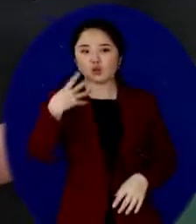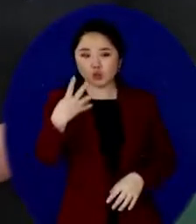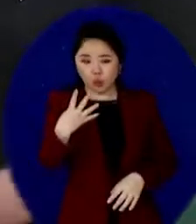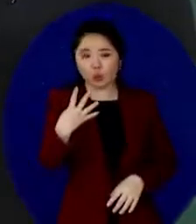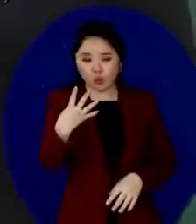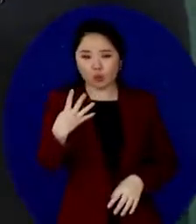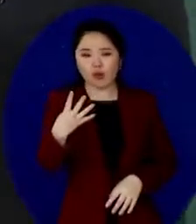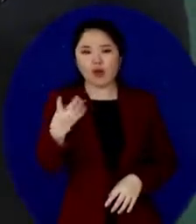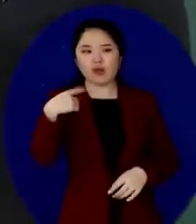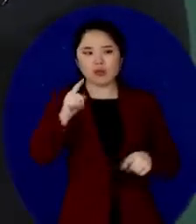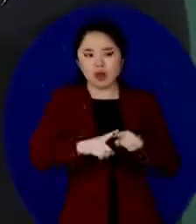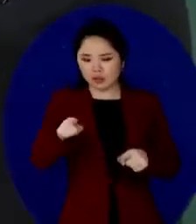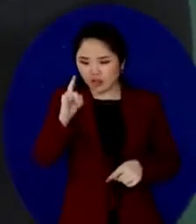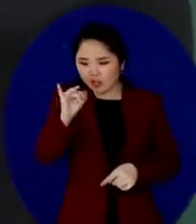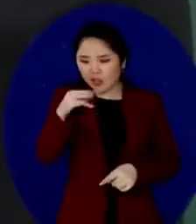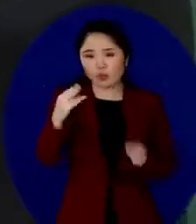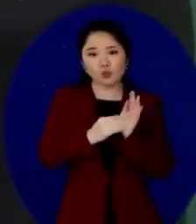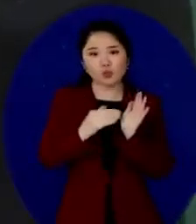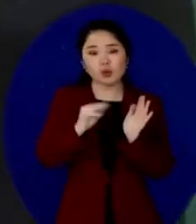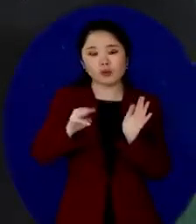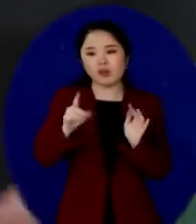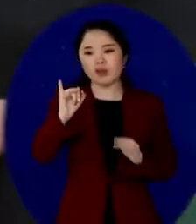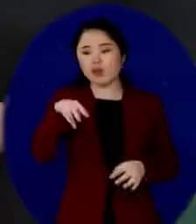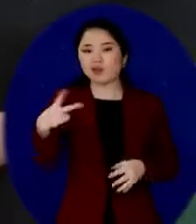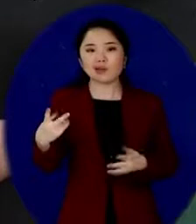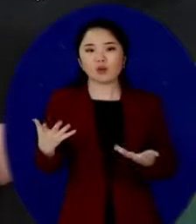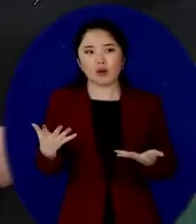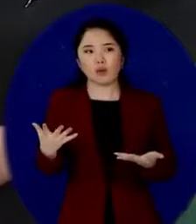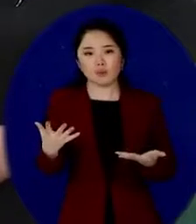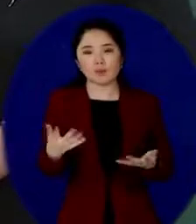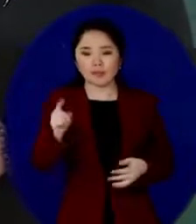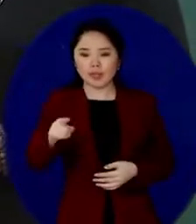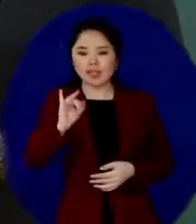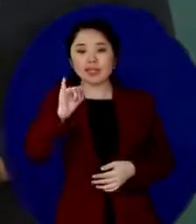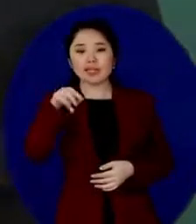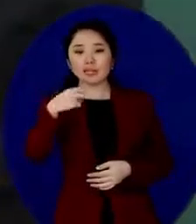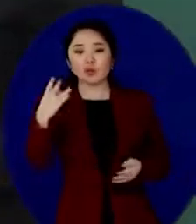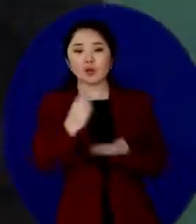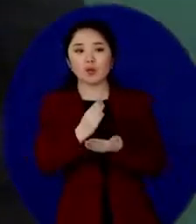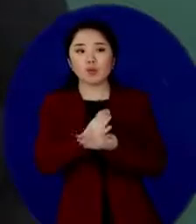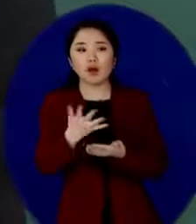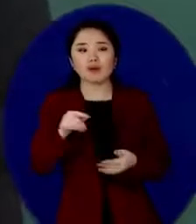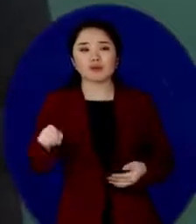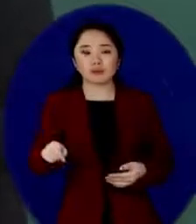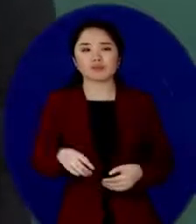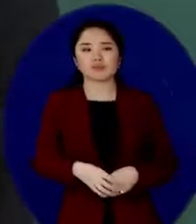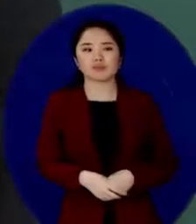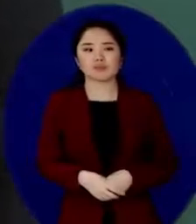гарчаад одоо энд 1 үлдээт байна. Тэгэхээр үлдэж байгаа учраас бид нар